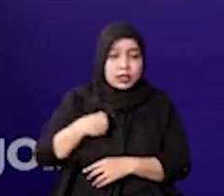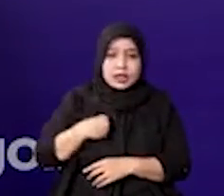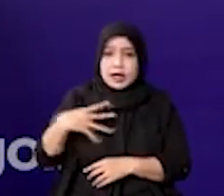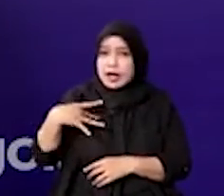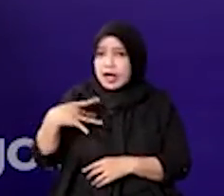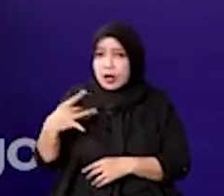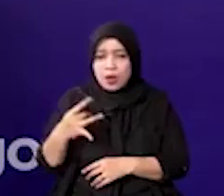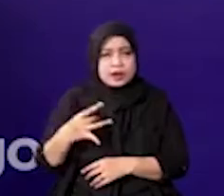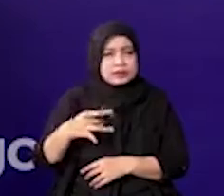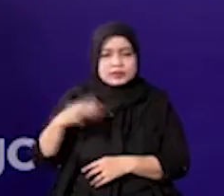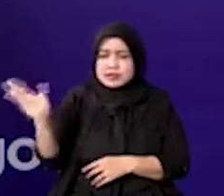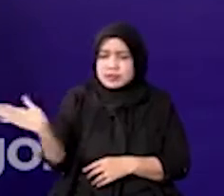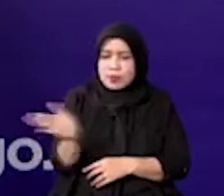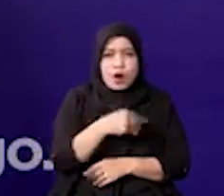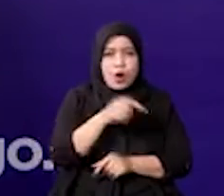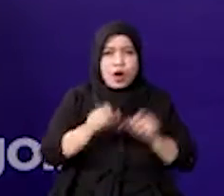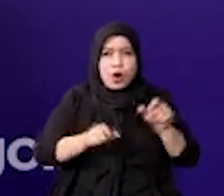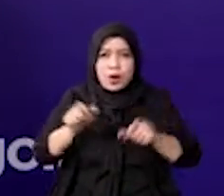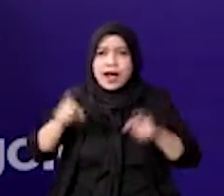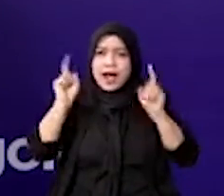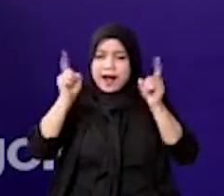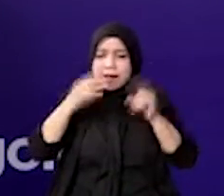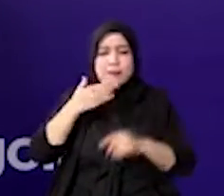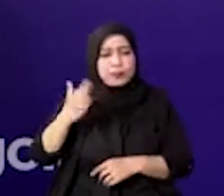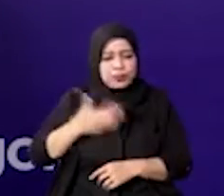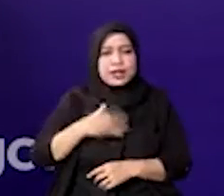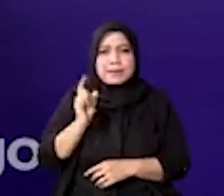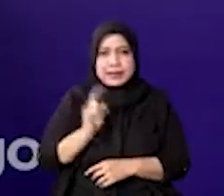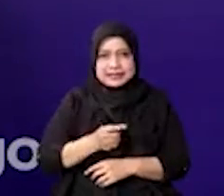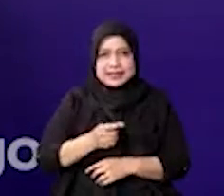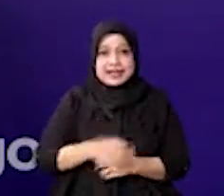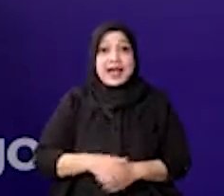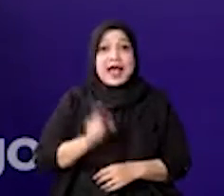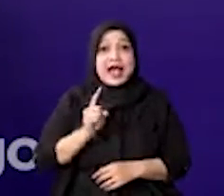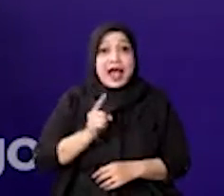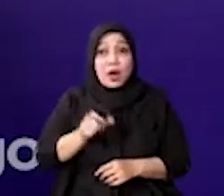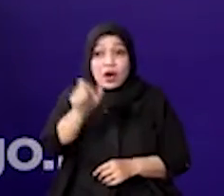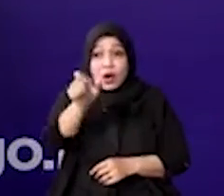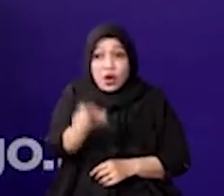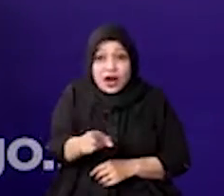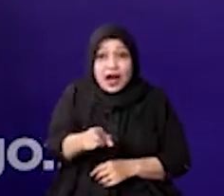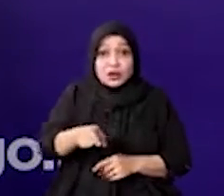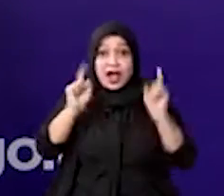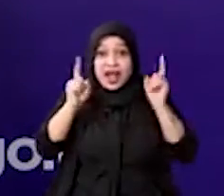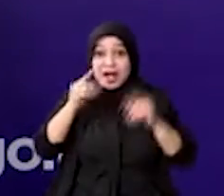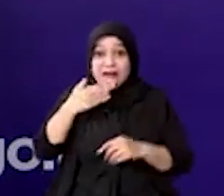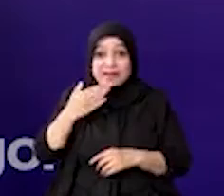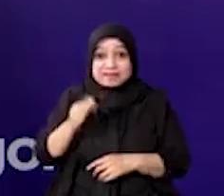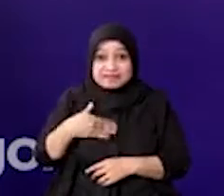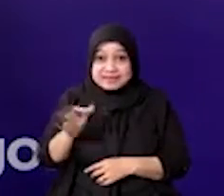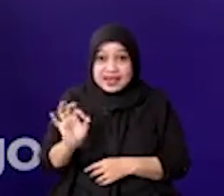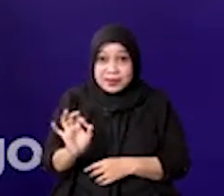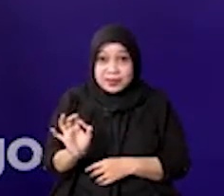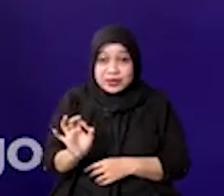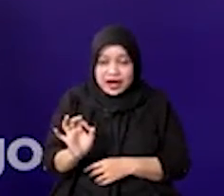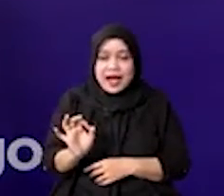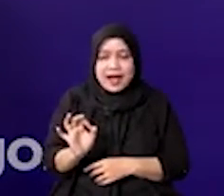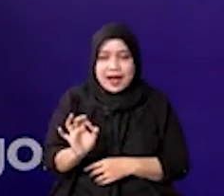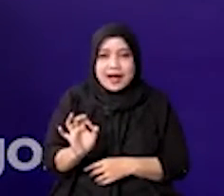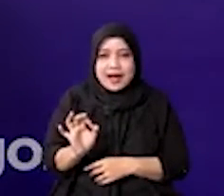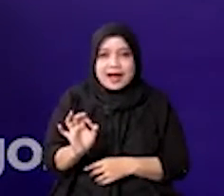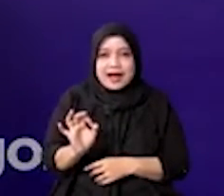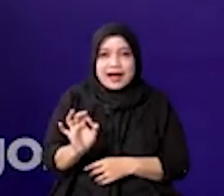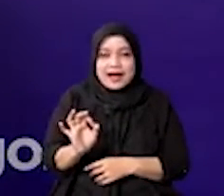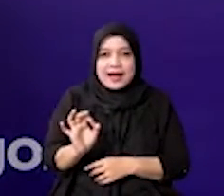dokternya relawannya semuanya nya pasti punya agama Mbak H He kalau orang engak kalau orang tidak punya agama pasti